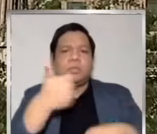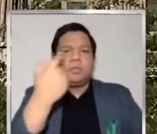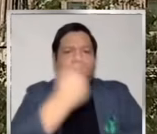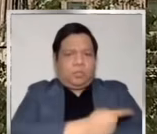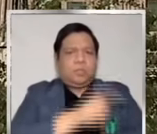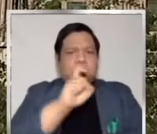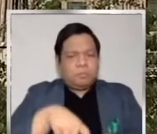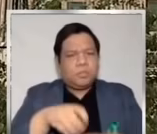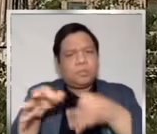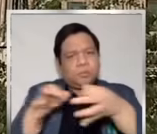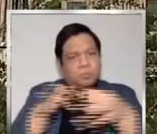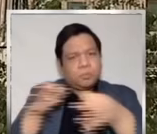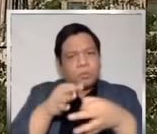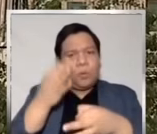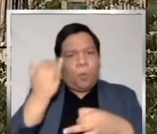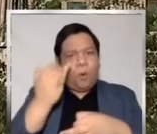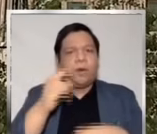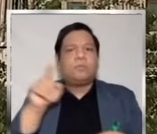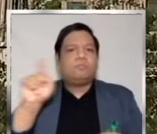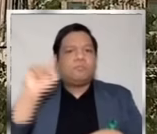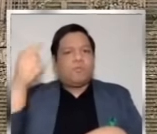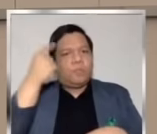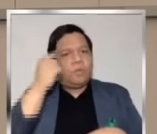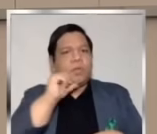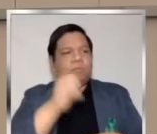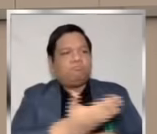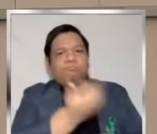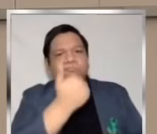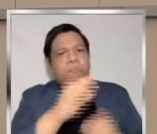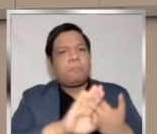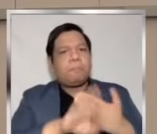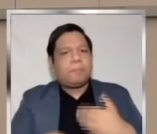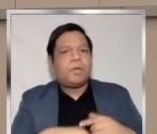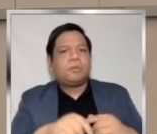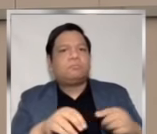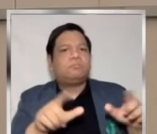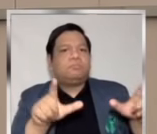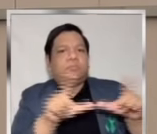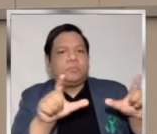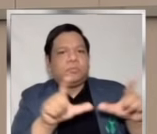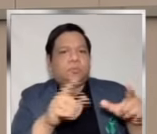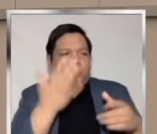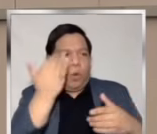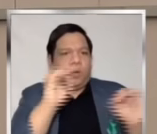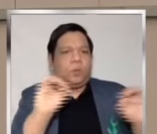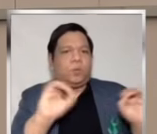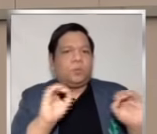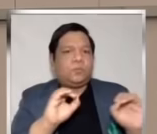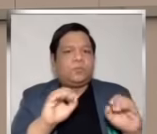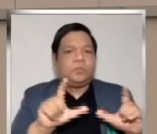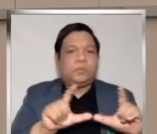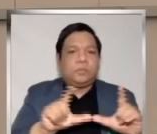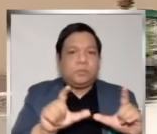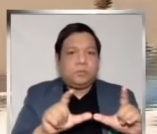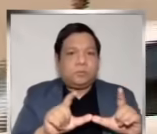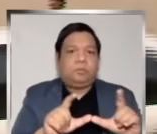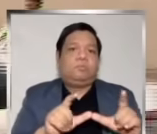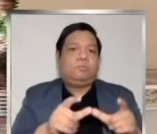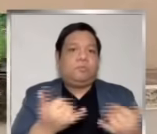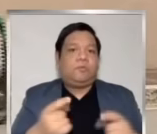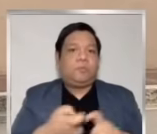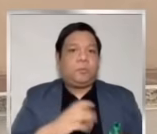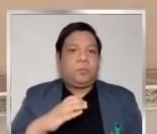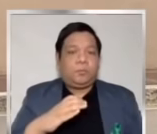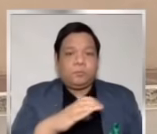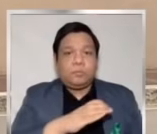ng gobyerno ang broadcast frequencies na naka-assign sa kanila ngayong wala na sila ng kinakailangang prangkisa mula sa Kongreso. Ang